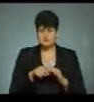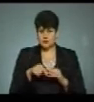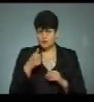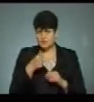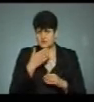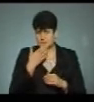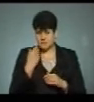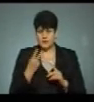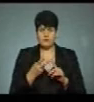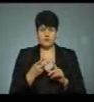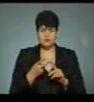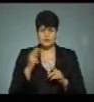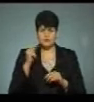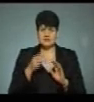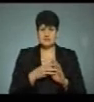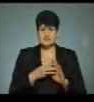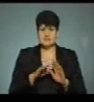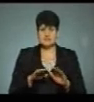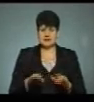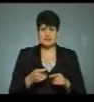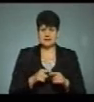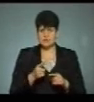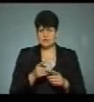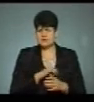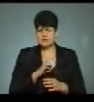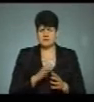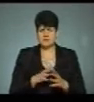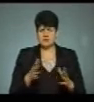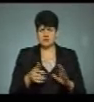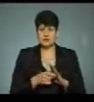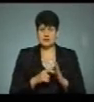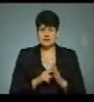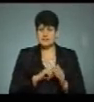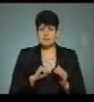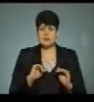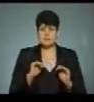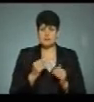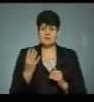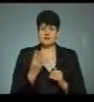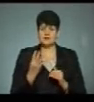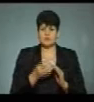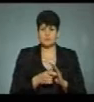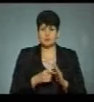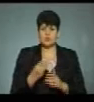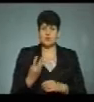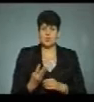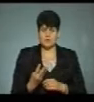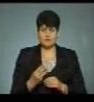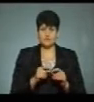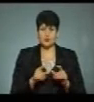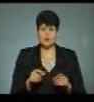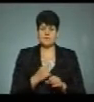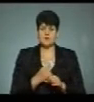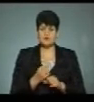немає. У другому навчається 8 дітей. Це один з найбільших класів школи. Найменше учнів у 4-му класі – троє. У школі